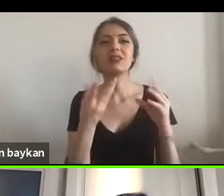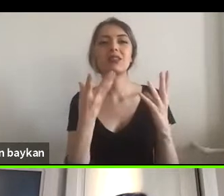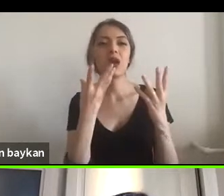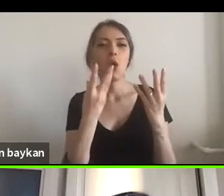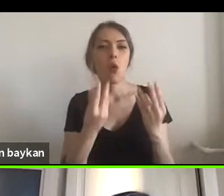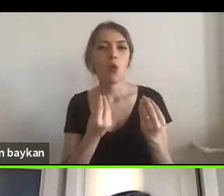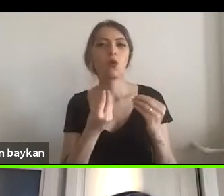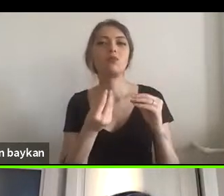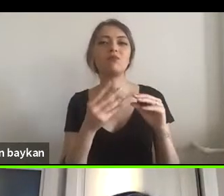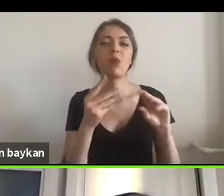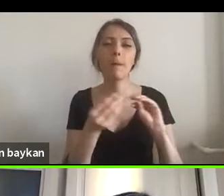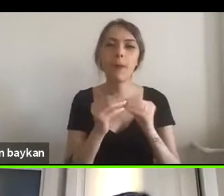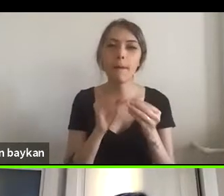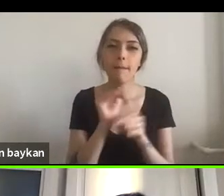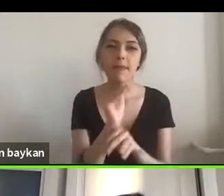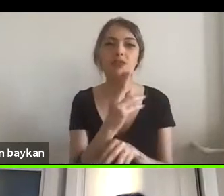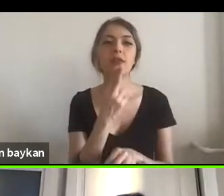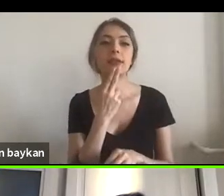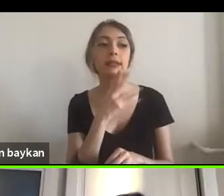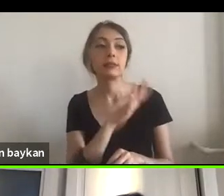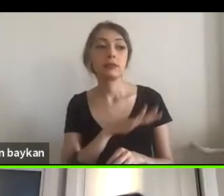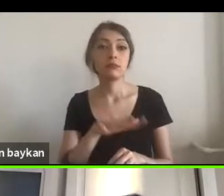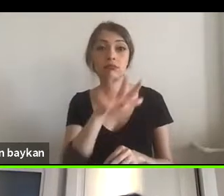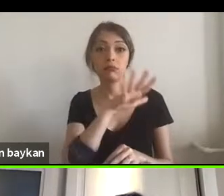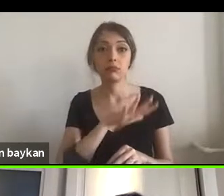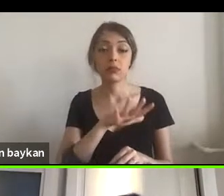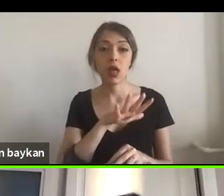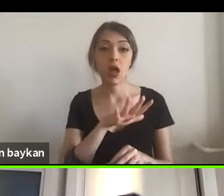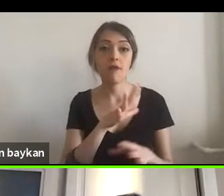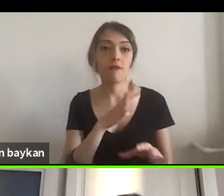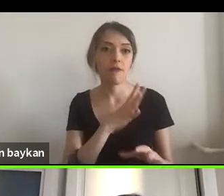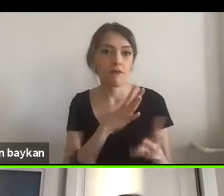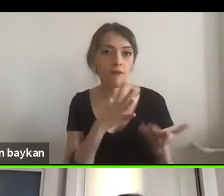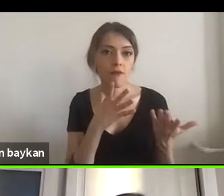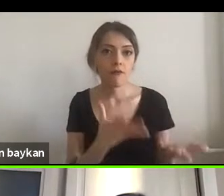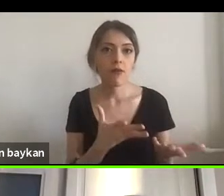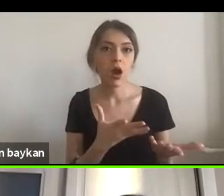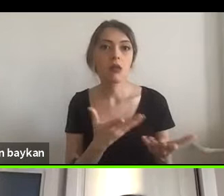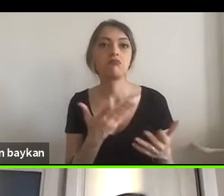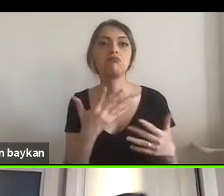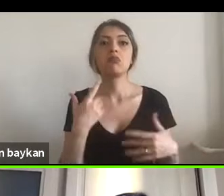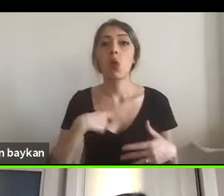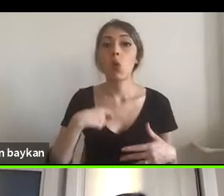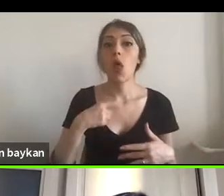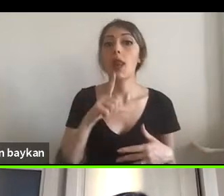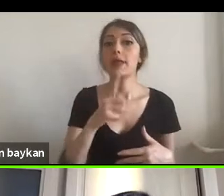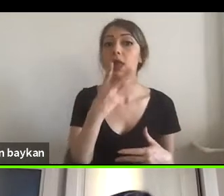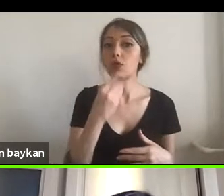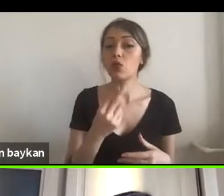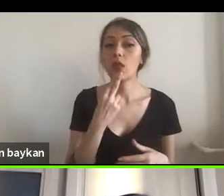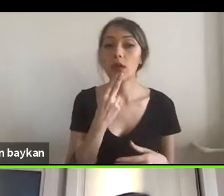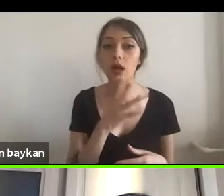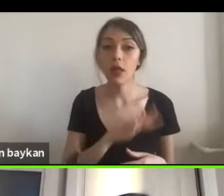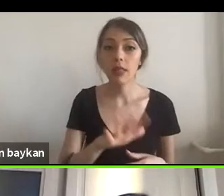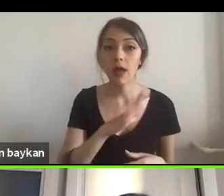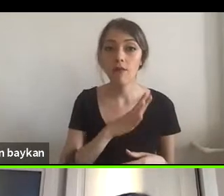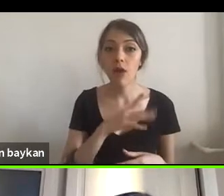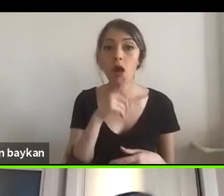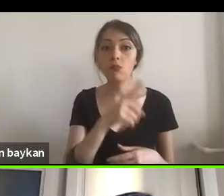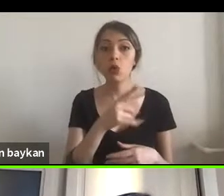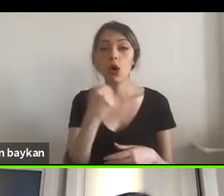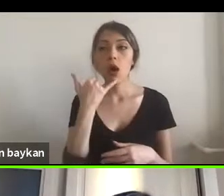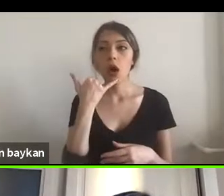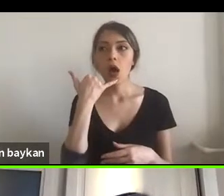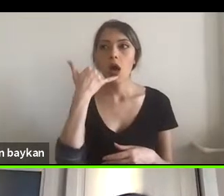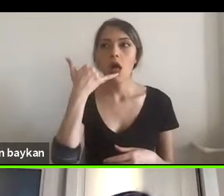hizmet veren bir hat olduğu için şiddete maruz kalan kadınların bu hat üzerinden bir destek talep